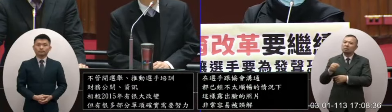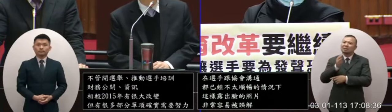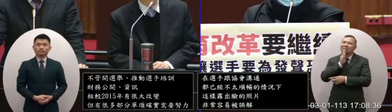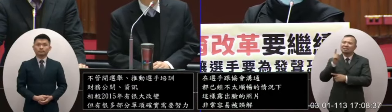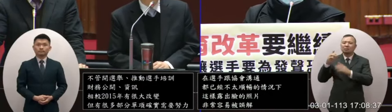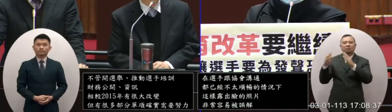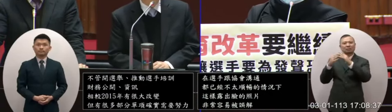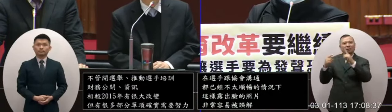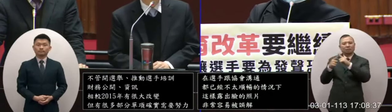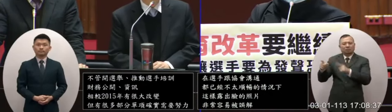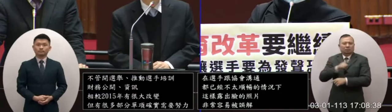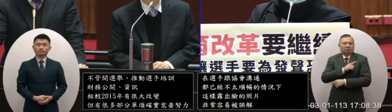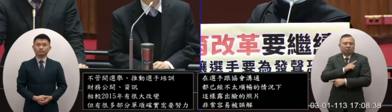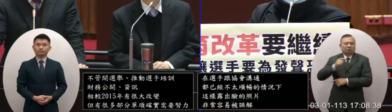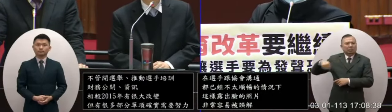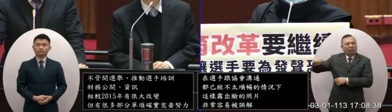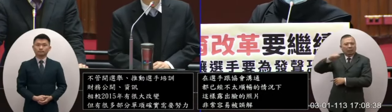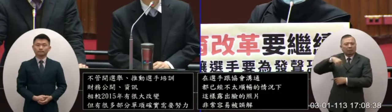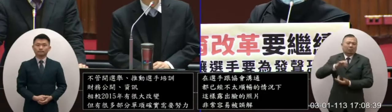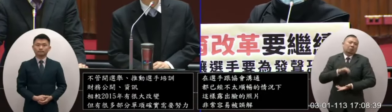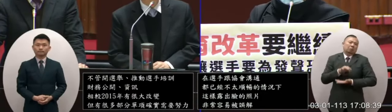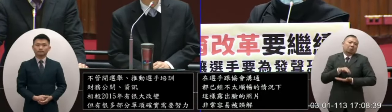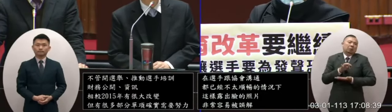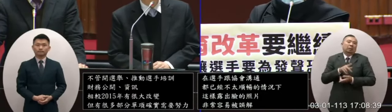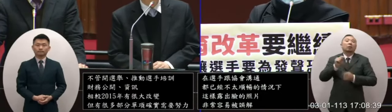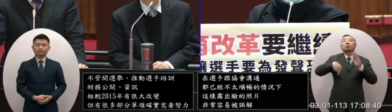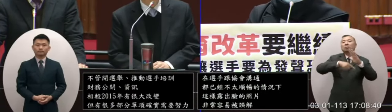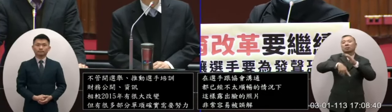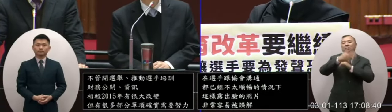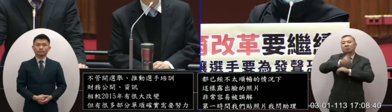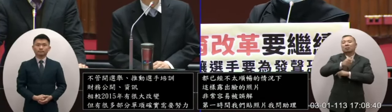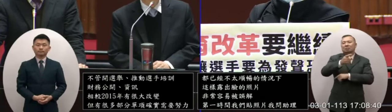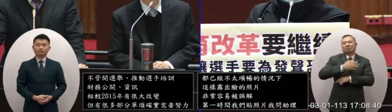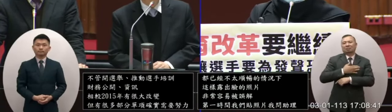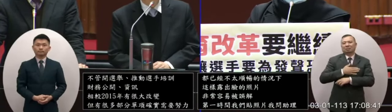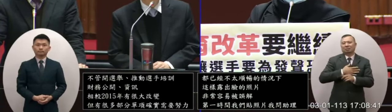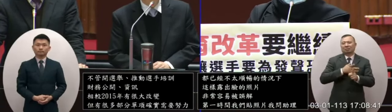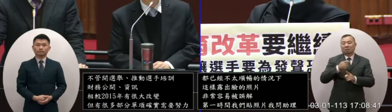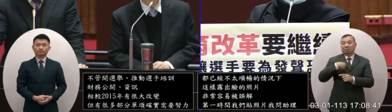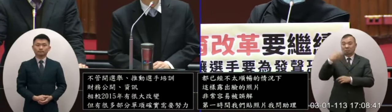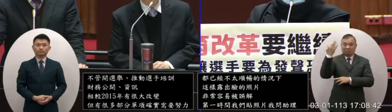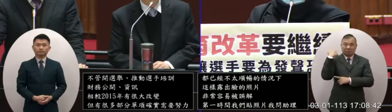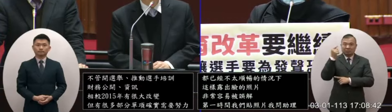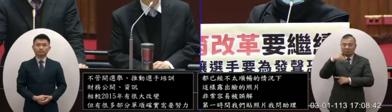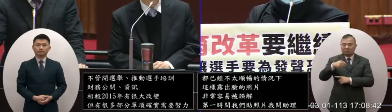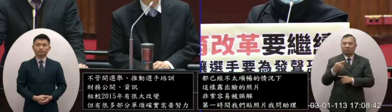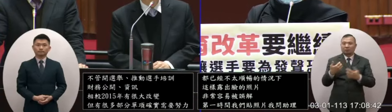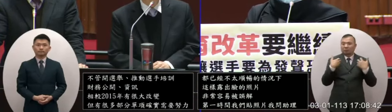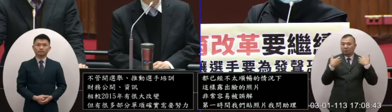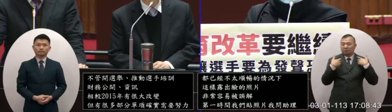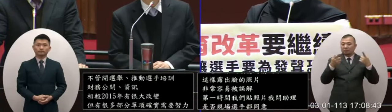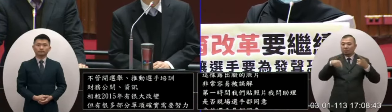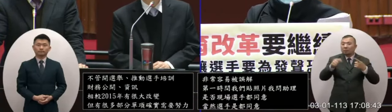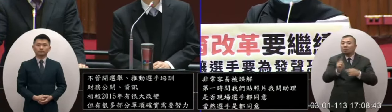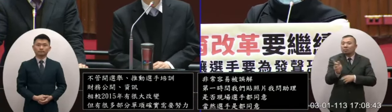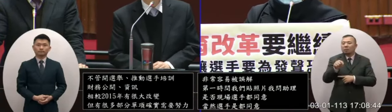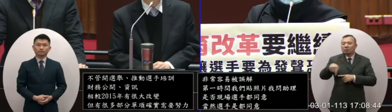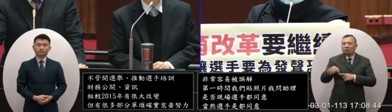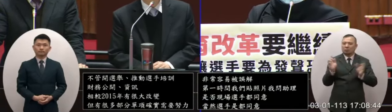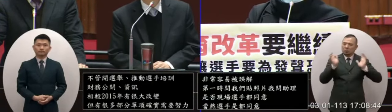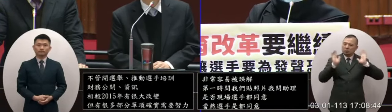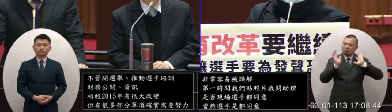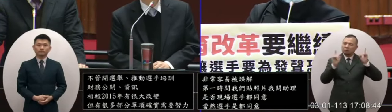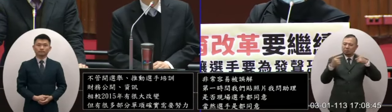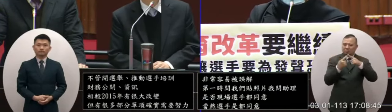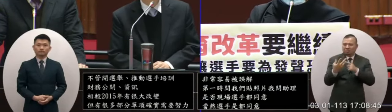家人感觉到恐惧。那院长你也知道，我过去一直在做儿童界的人权教育哦，其实我非常非常